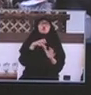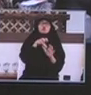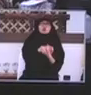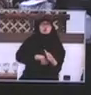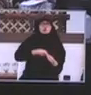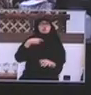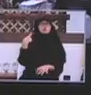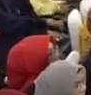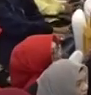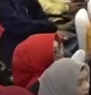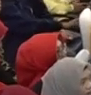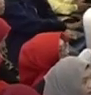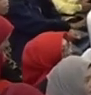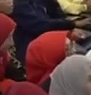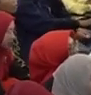Oh ya,